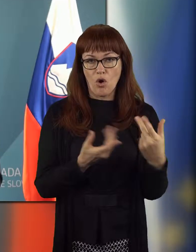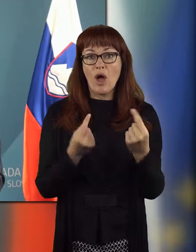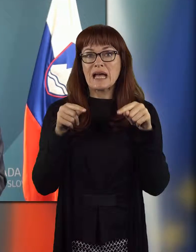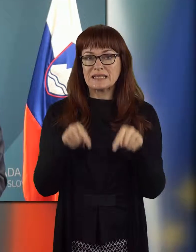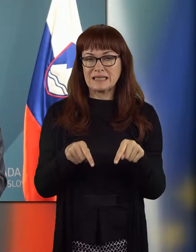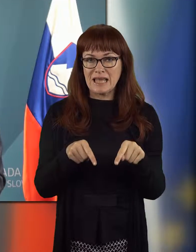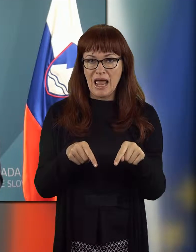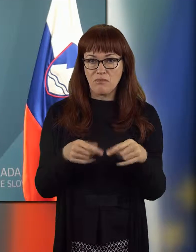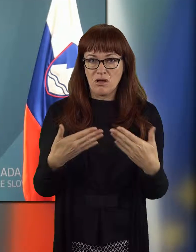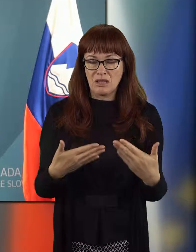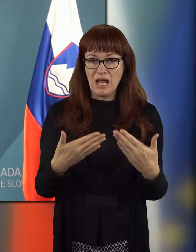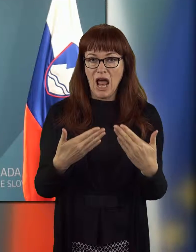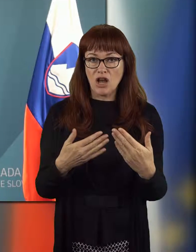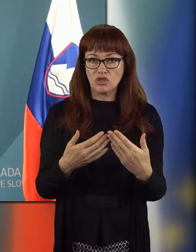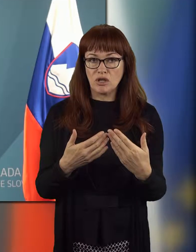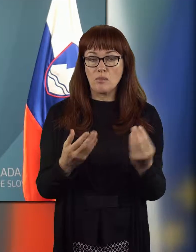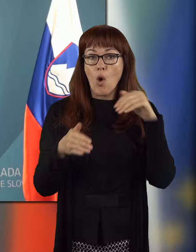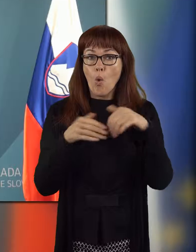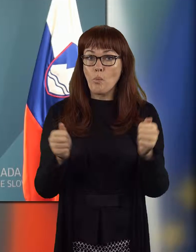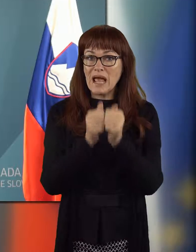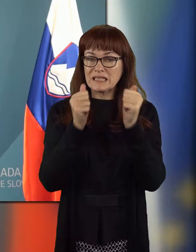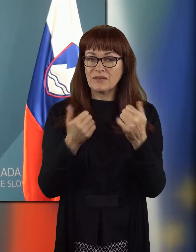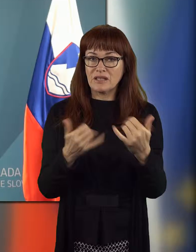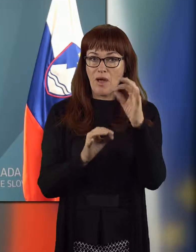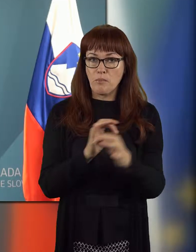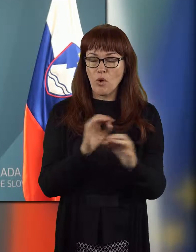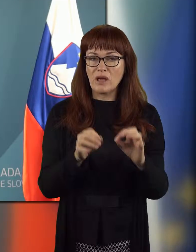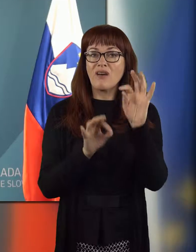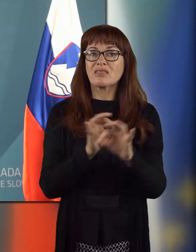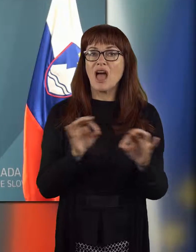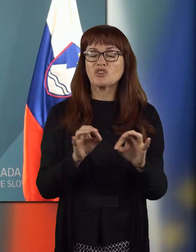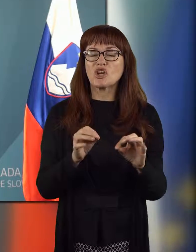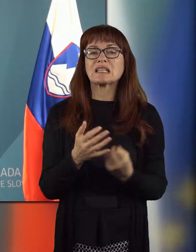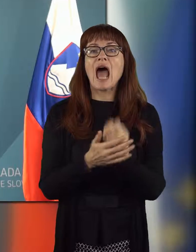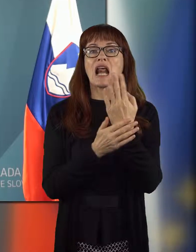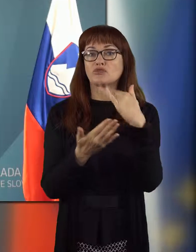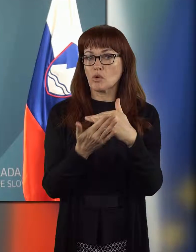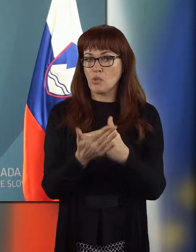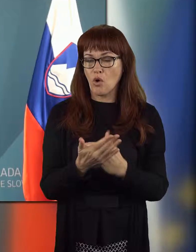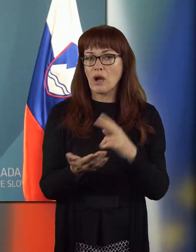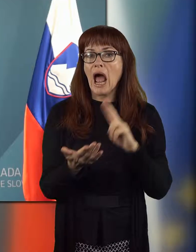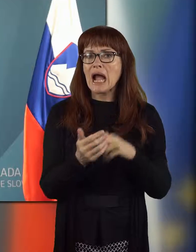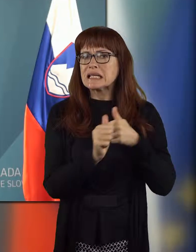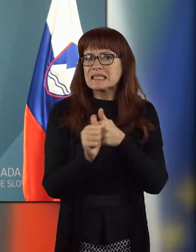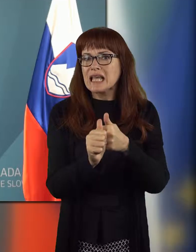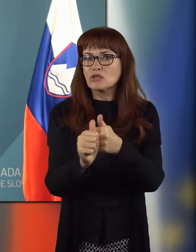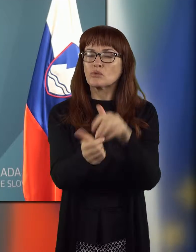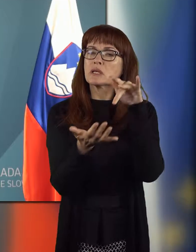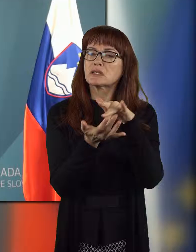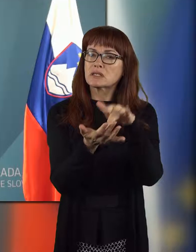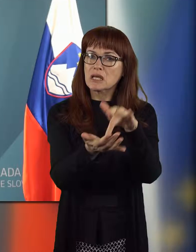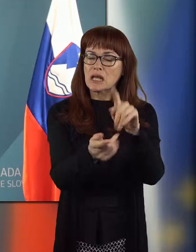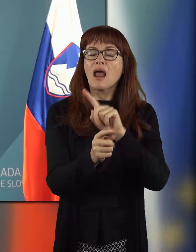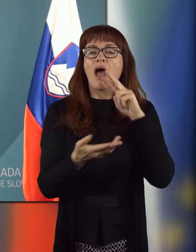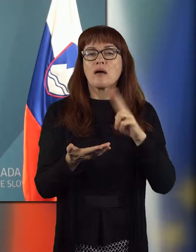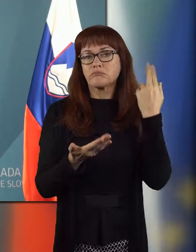da s to današnjo umestitvijo tega projekta v načrt razvojnih programov res zasledujemo cilje, ki